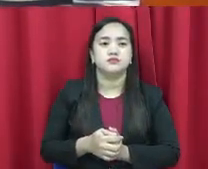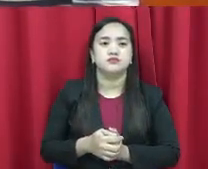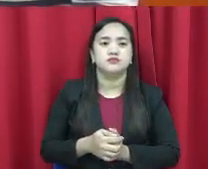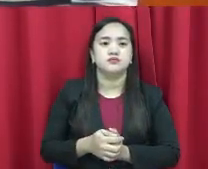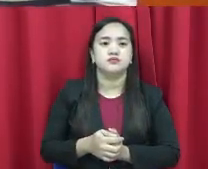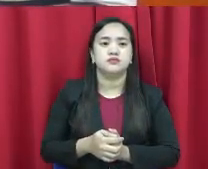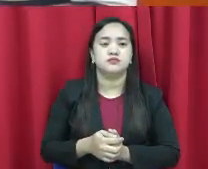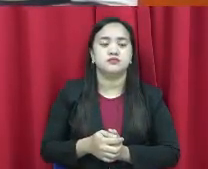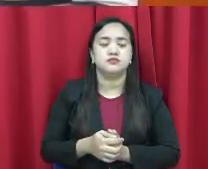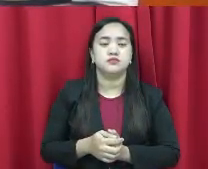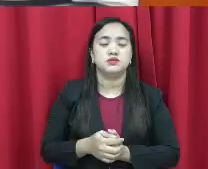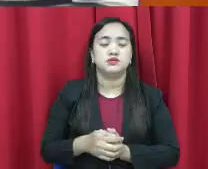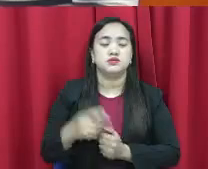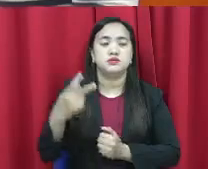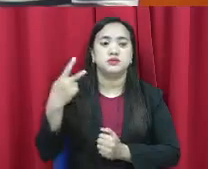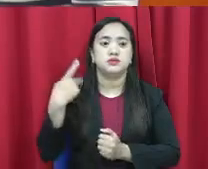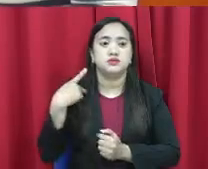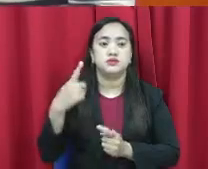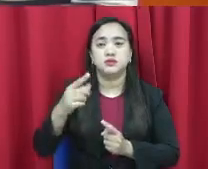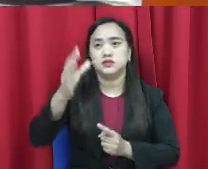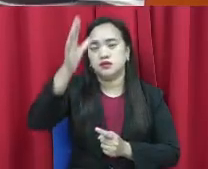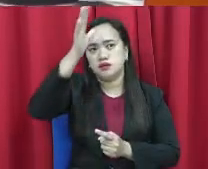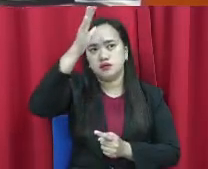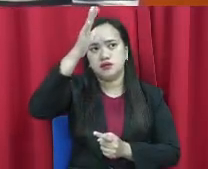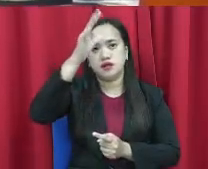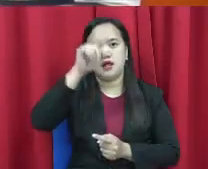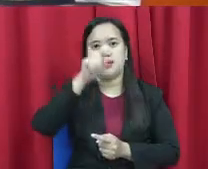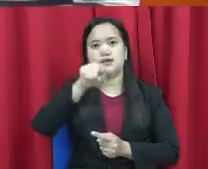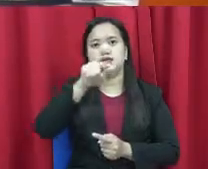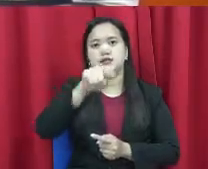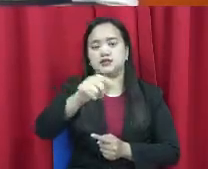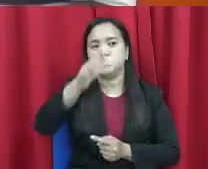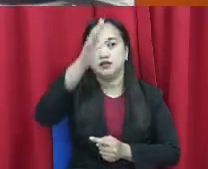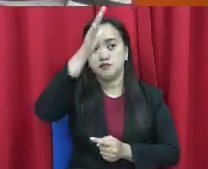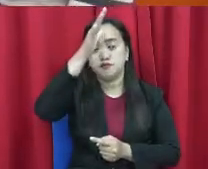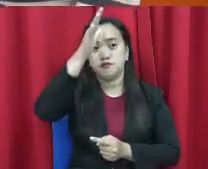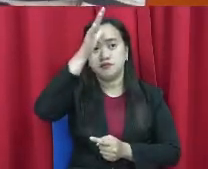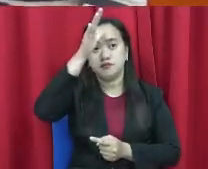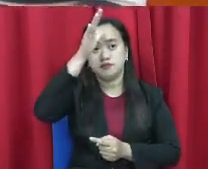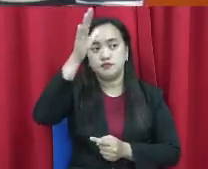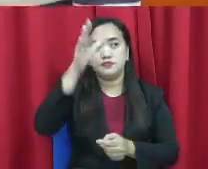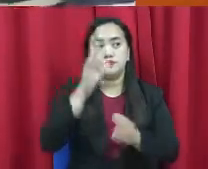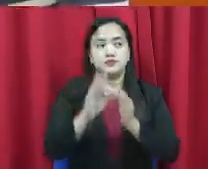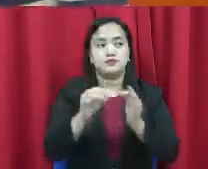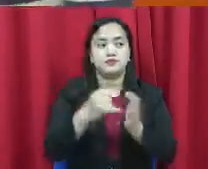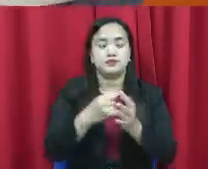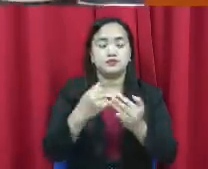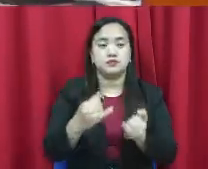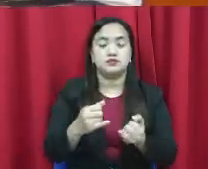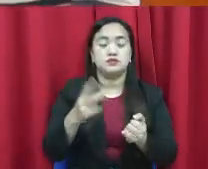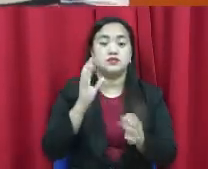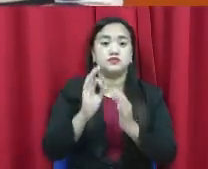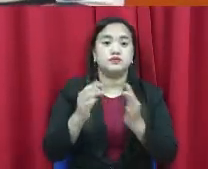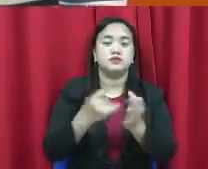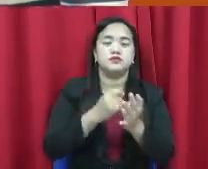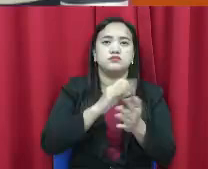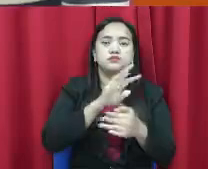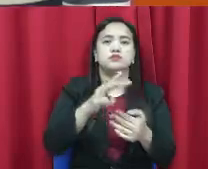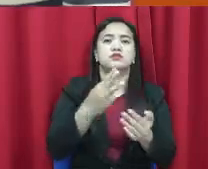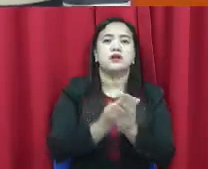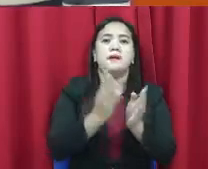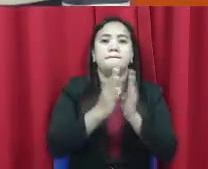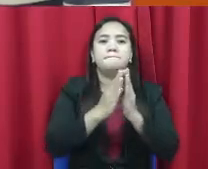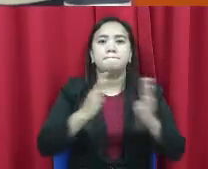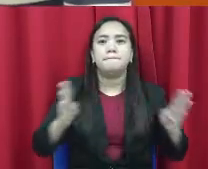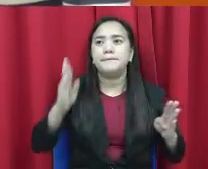mo i-target niya muna yung pinaka head ng pamilya Syempre ang tatay kapag siya yung may malaking laman malaking laman ang kanyang